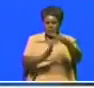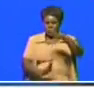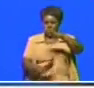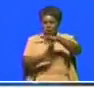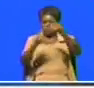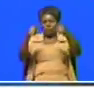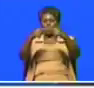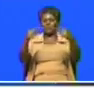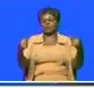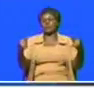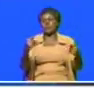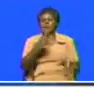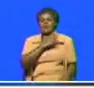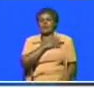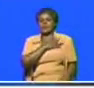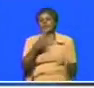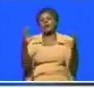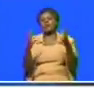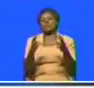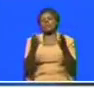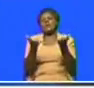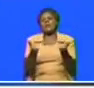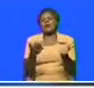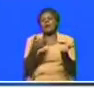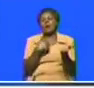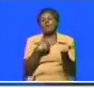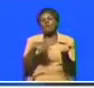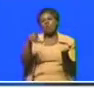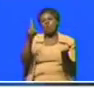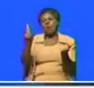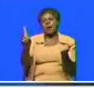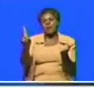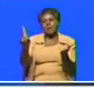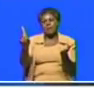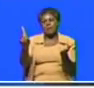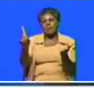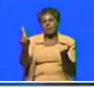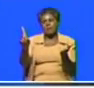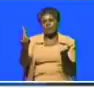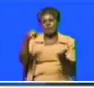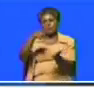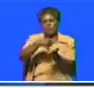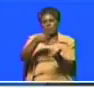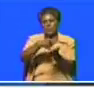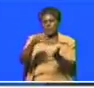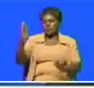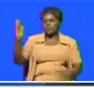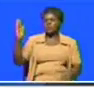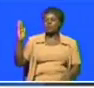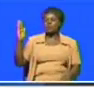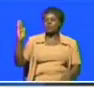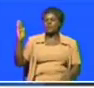katika upinzani, yani muungano ule wa NASA. Hivi sasa tunaye hapa mmoja wa jamaa mmoja ambaye anahusika sana na masuala ya usalama